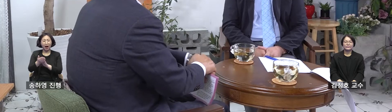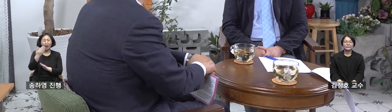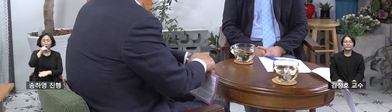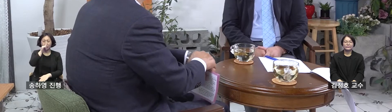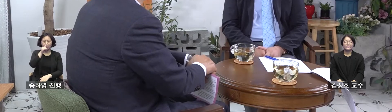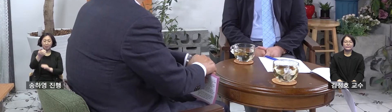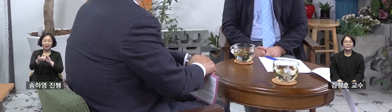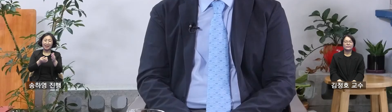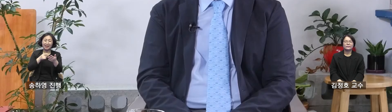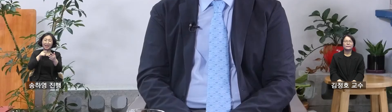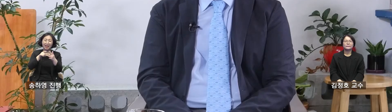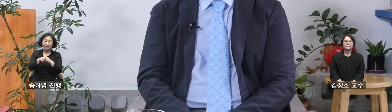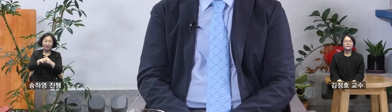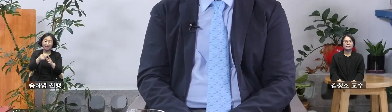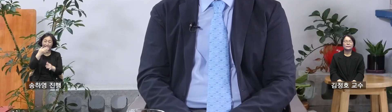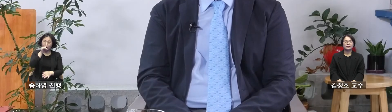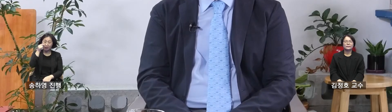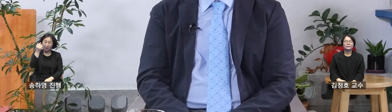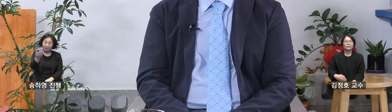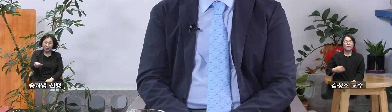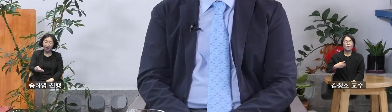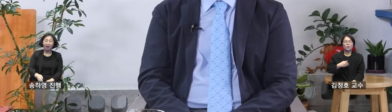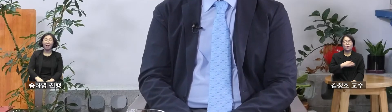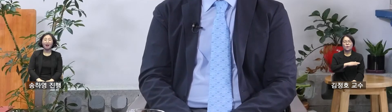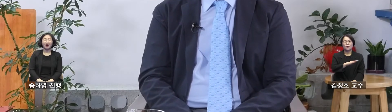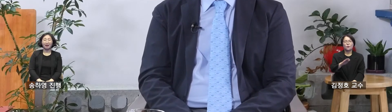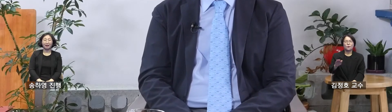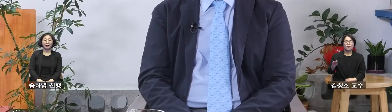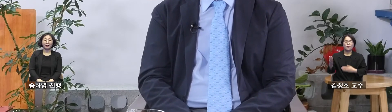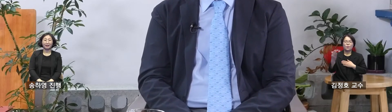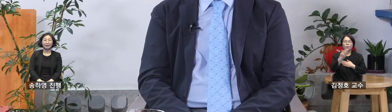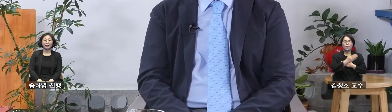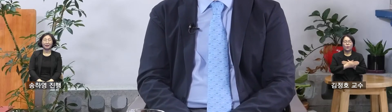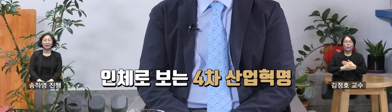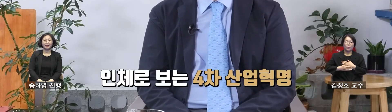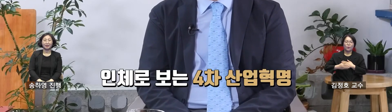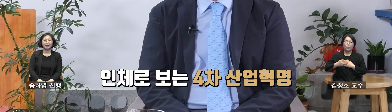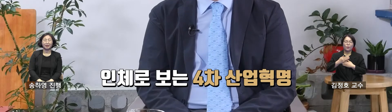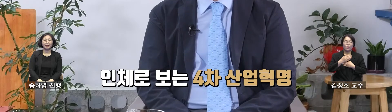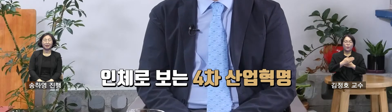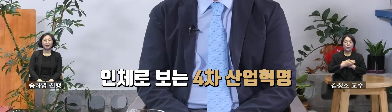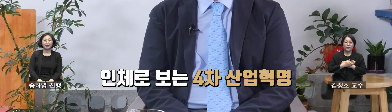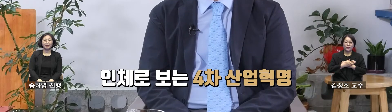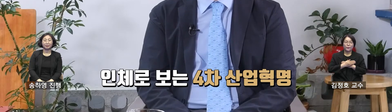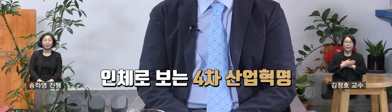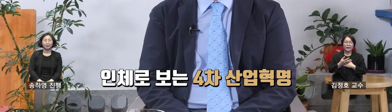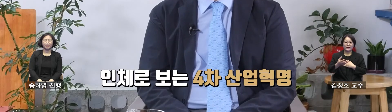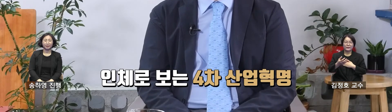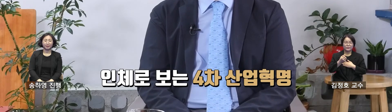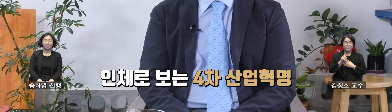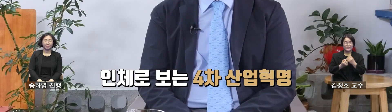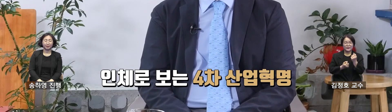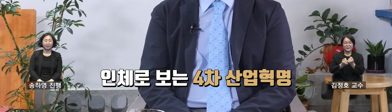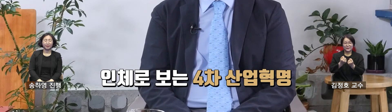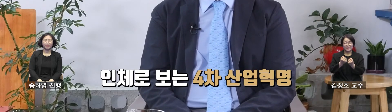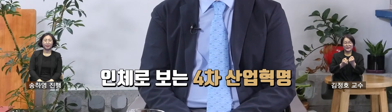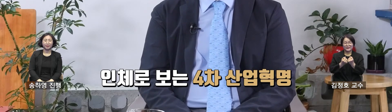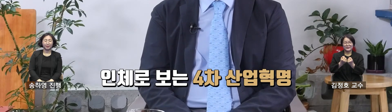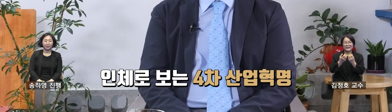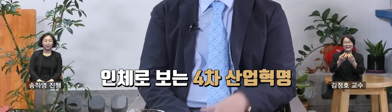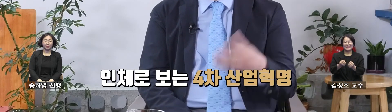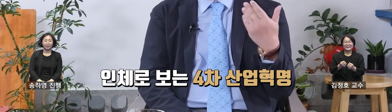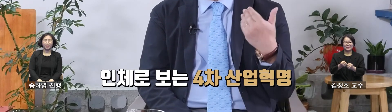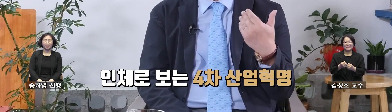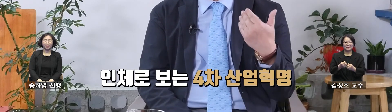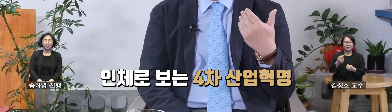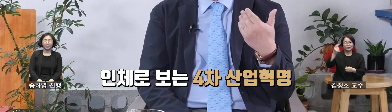네. 예. 우리 몸으로 보면 제가 4차 산업혁명을 이제 우리 몸으로 인체를 갖고 이제 많이 설명하기도 네. 합니다만